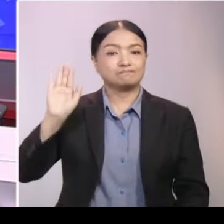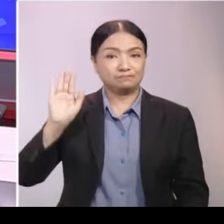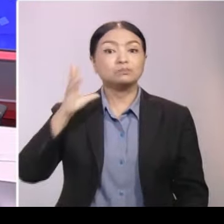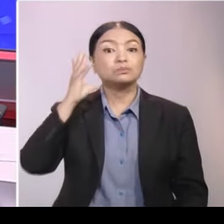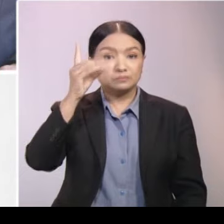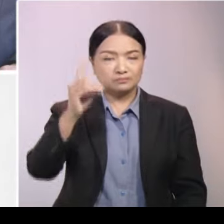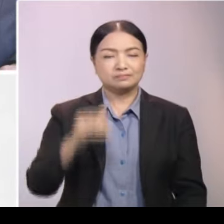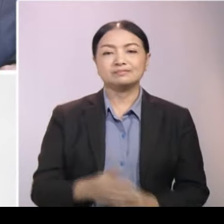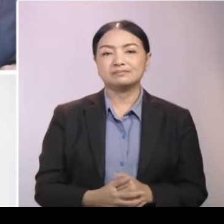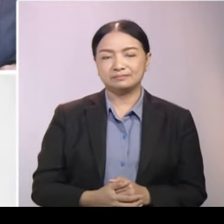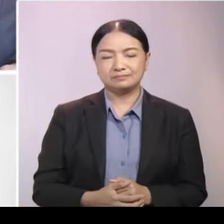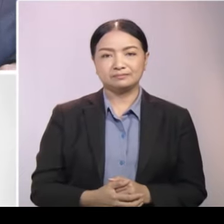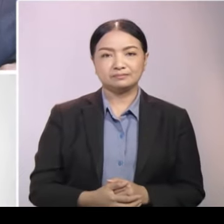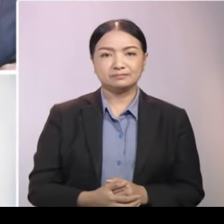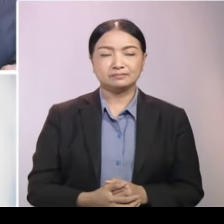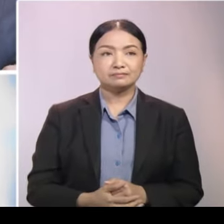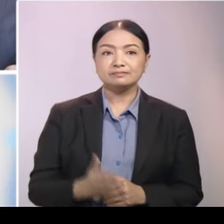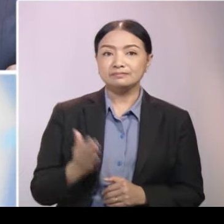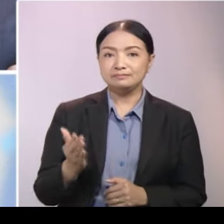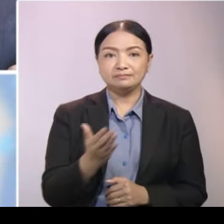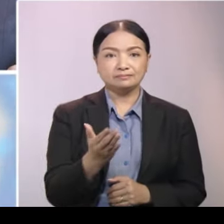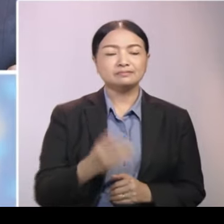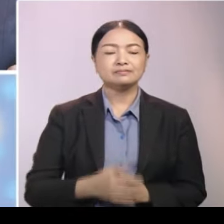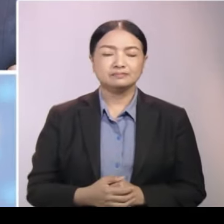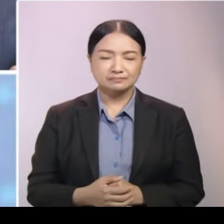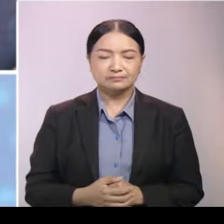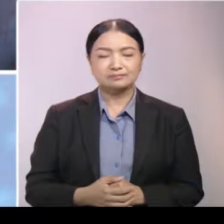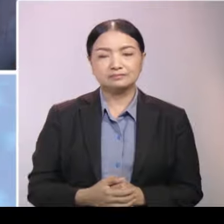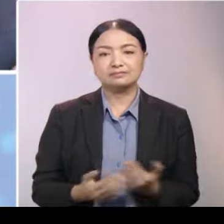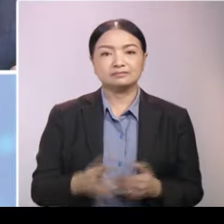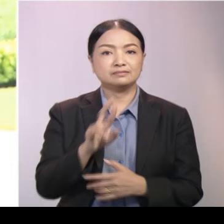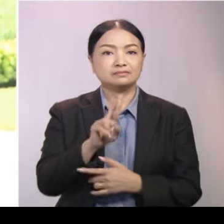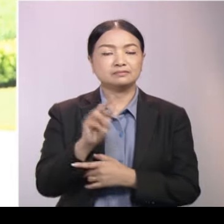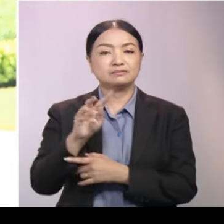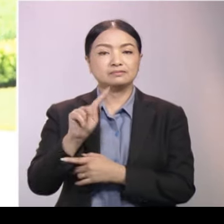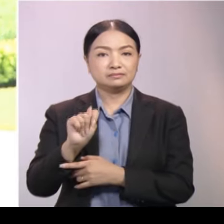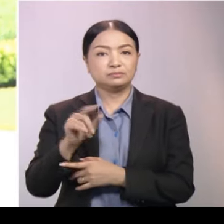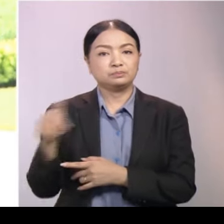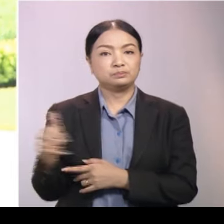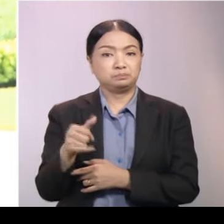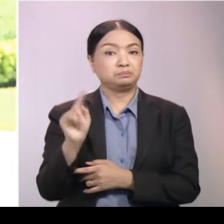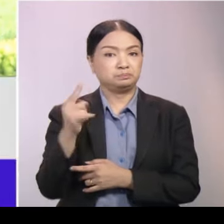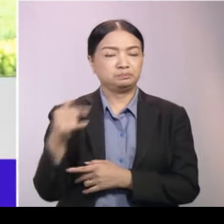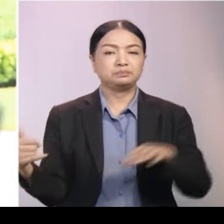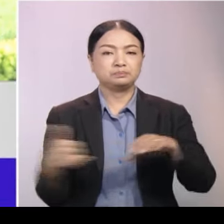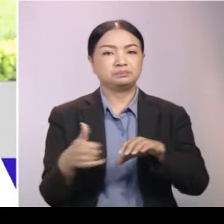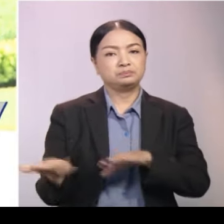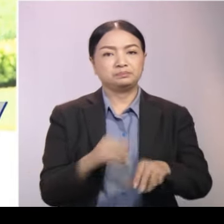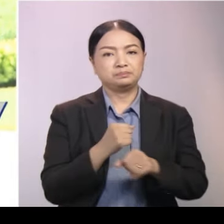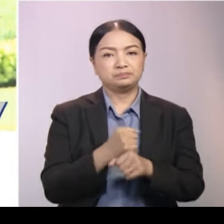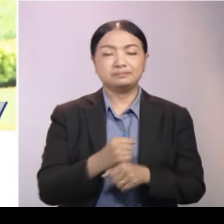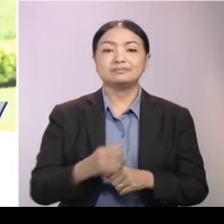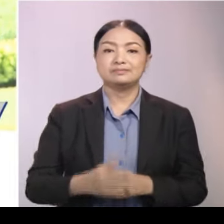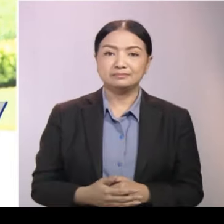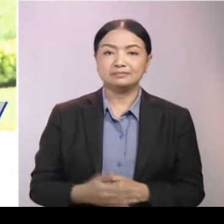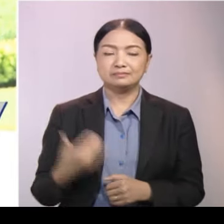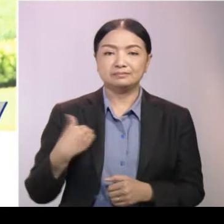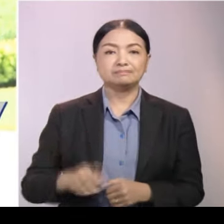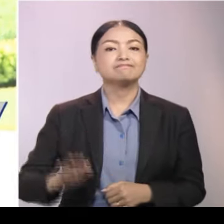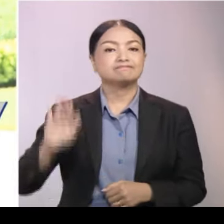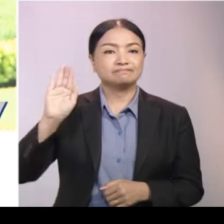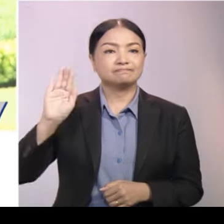ายงานสดเข้ามาครับ ครับคุณพัชรดลัยคุณธิดาครับรัฐมนตรีใหม่ต่างก็ย้ำว่าพร้อมที่จะเข้ามาทำงานนะครับโดยหลังจากที่มีการ